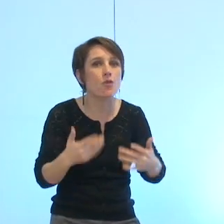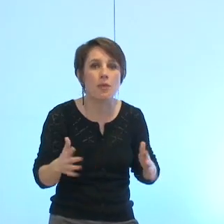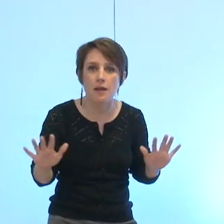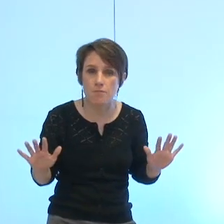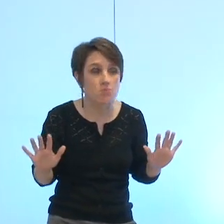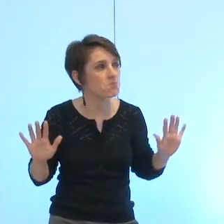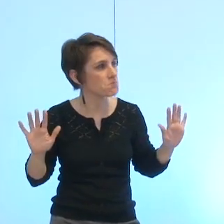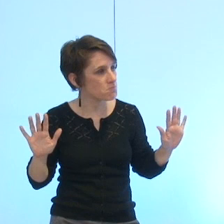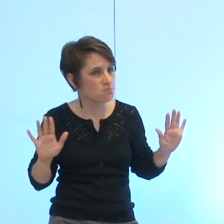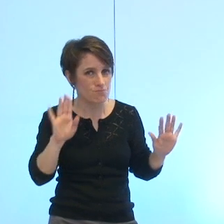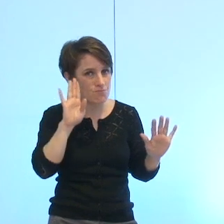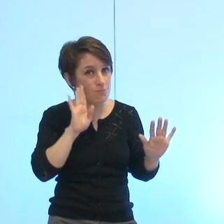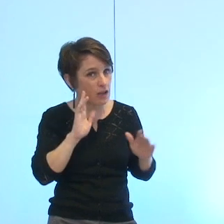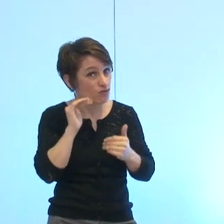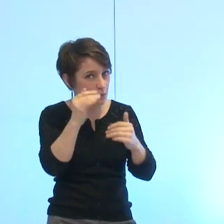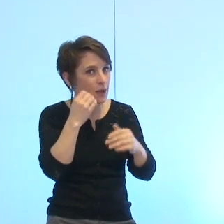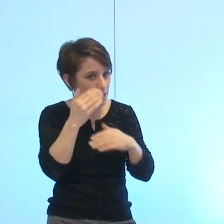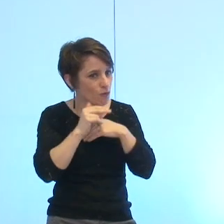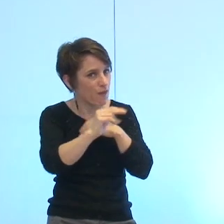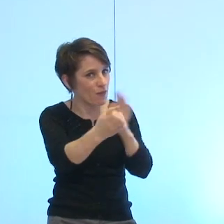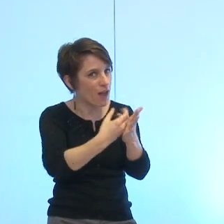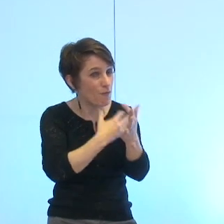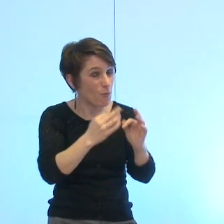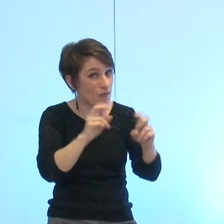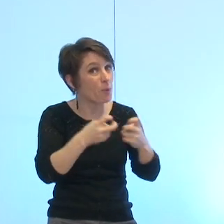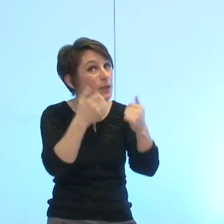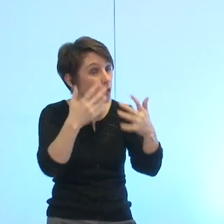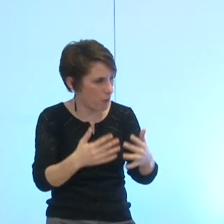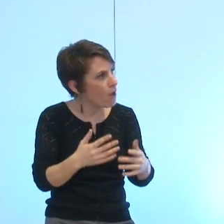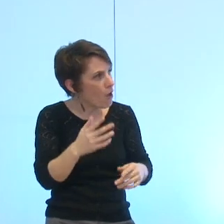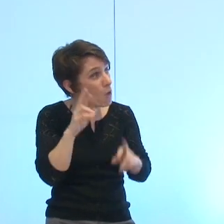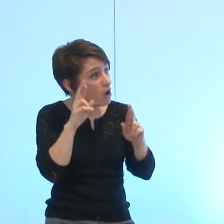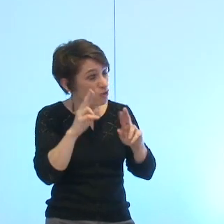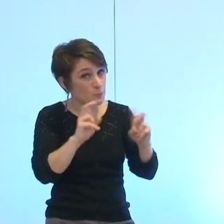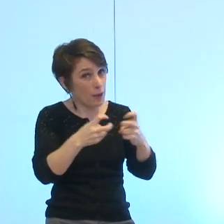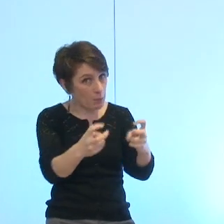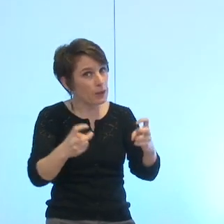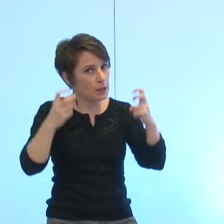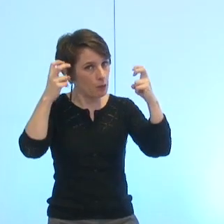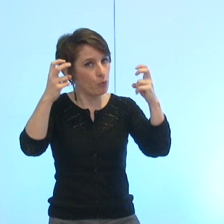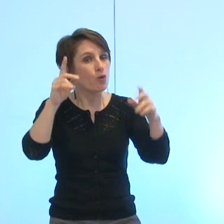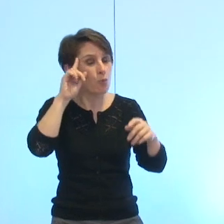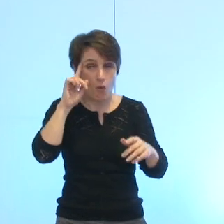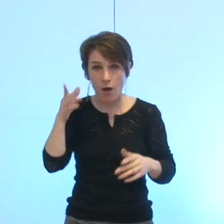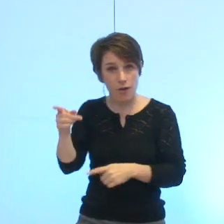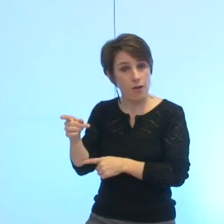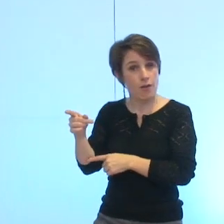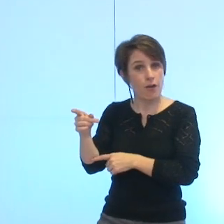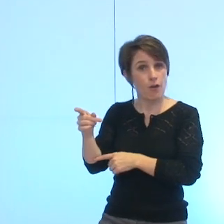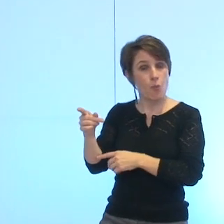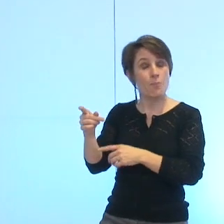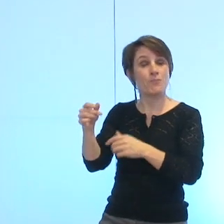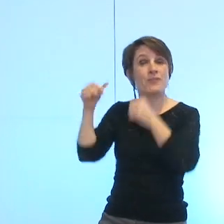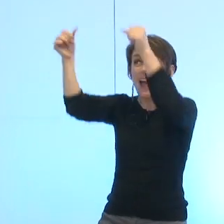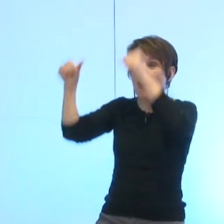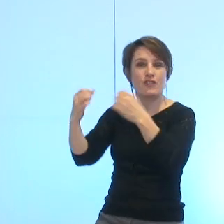un coout important parce que sinon ça veut dire que vous aurez supprimé l'affichage